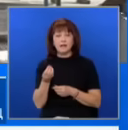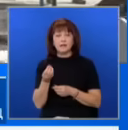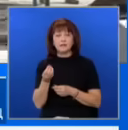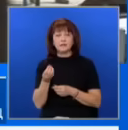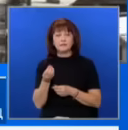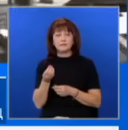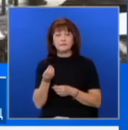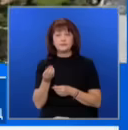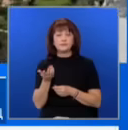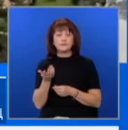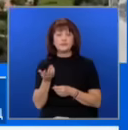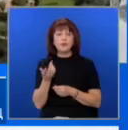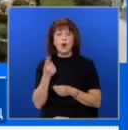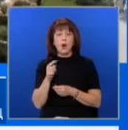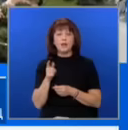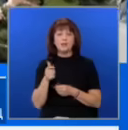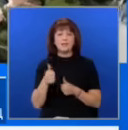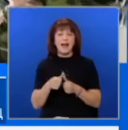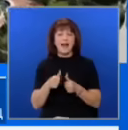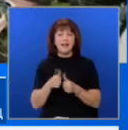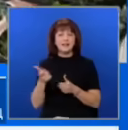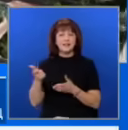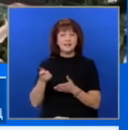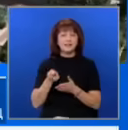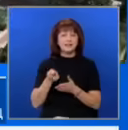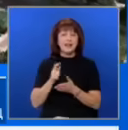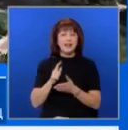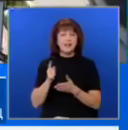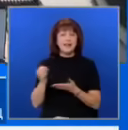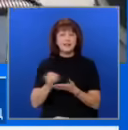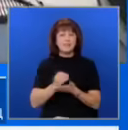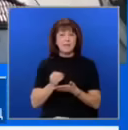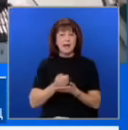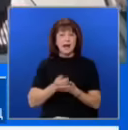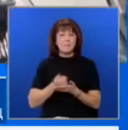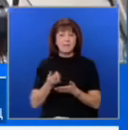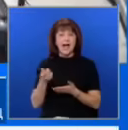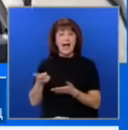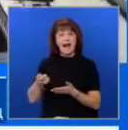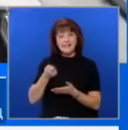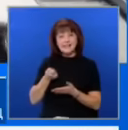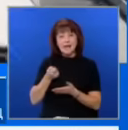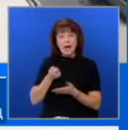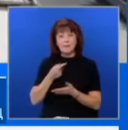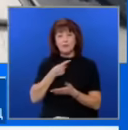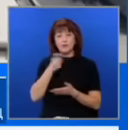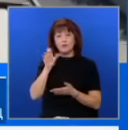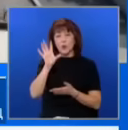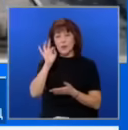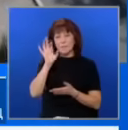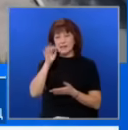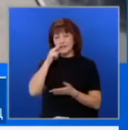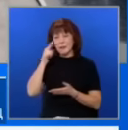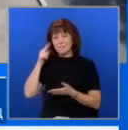с пари от необезпечение и очевидно не събираем кредит от близо 150 милиона лева от ББР, който